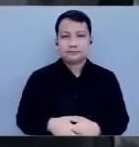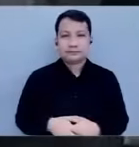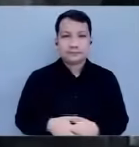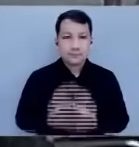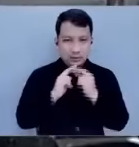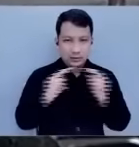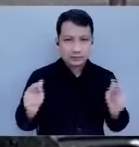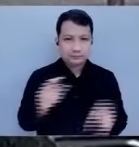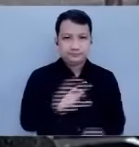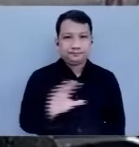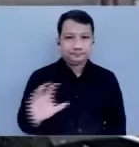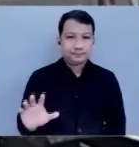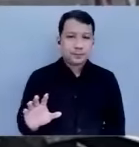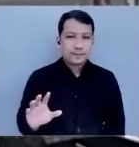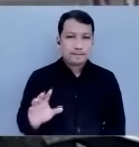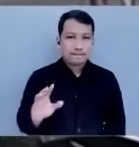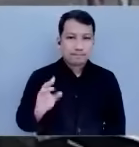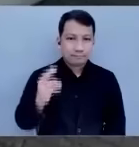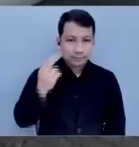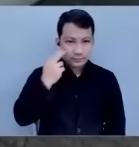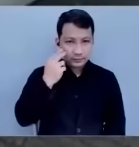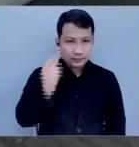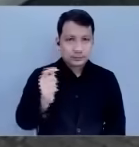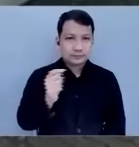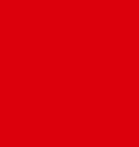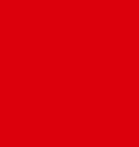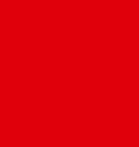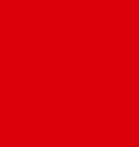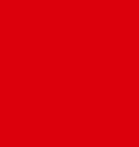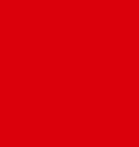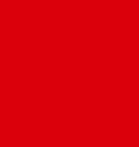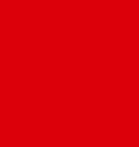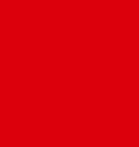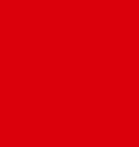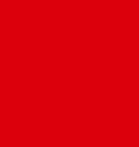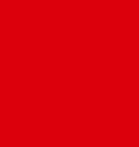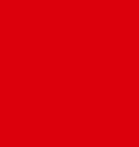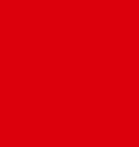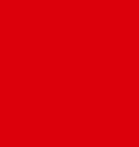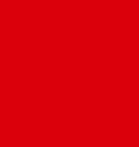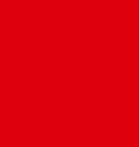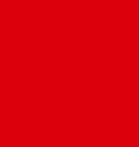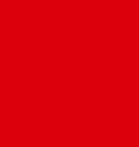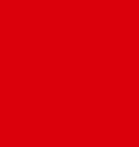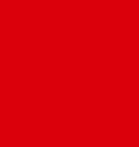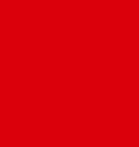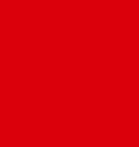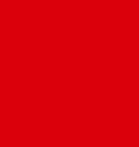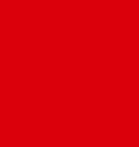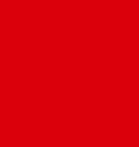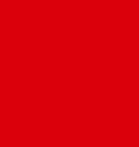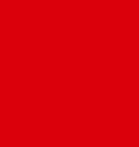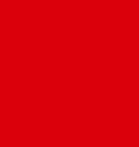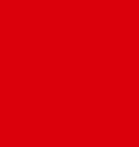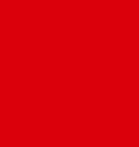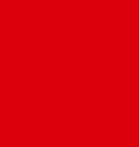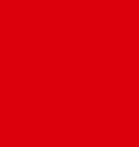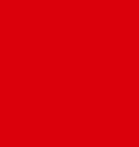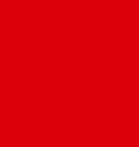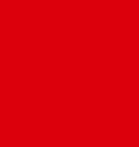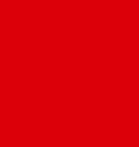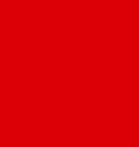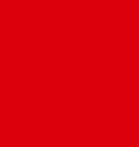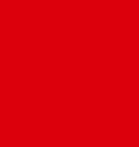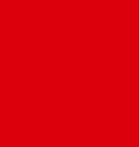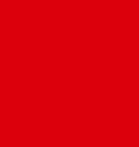Nagbabalita mula sa frontline, Hannibal Talete, News 5. Mga kapatid, Luchi Cruz Valdez po, maging